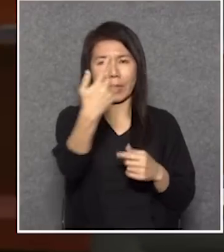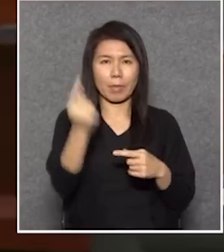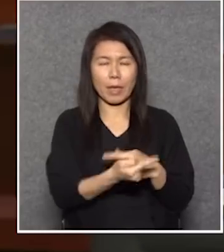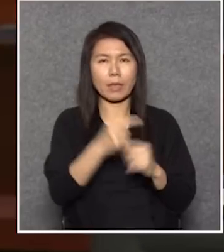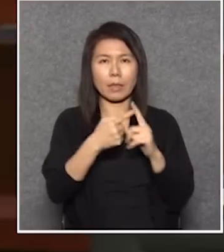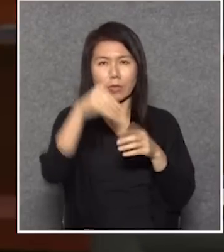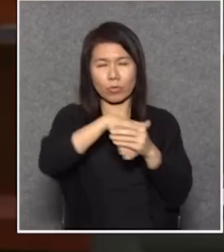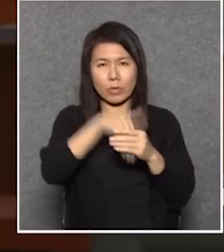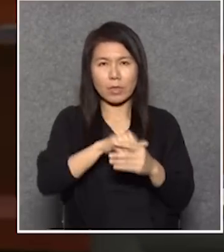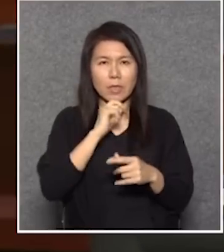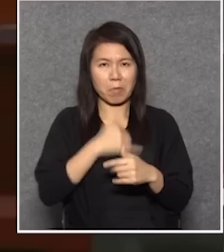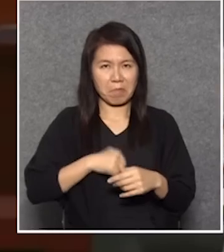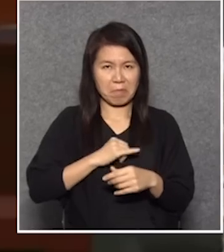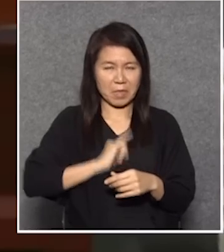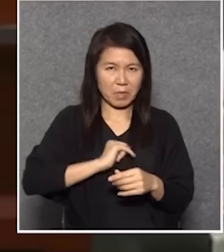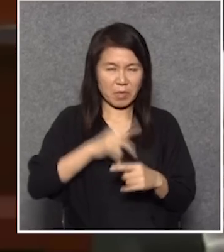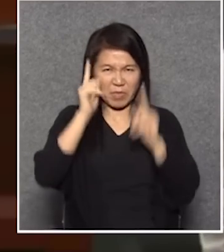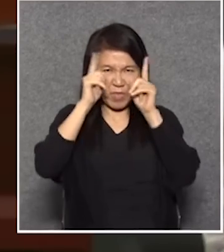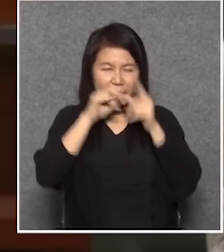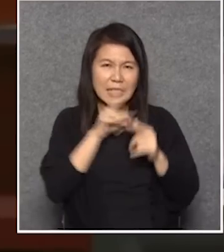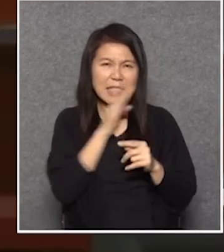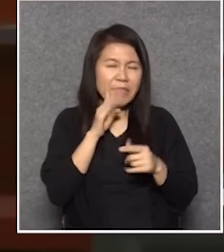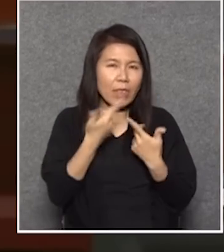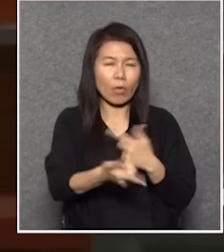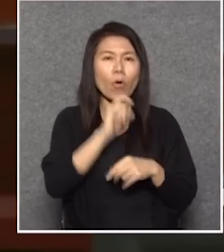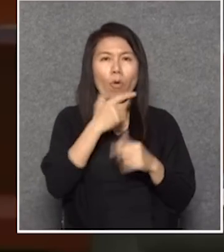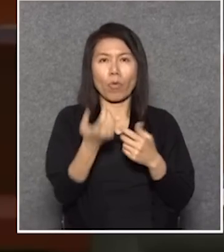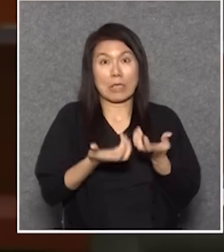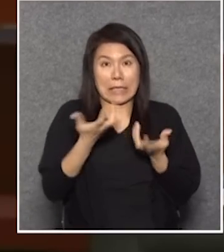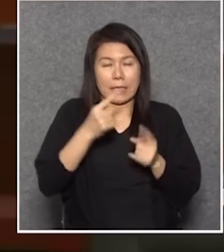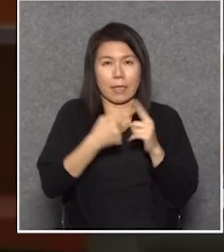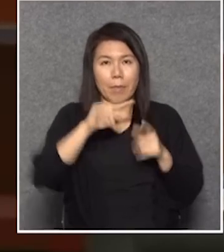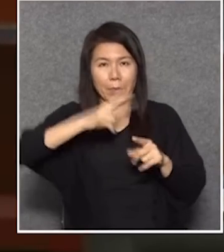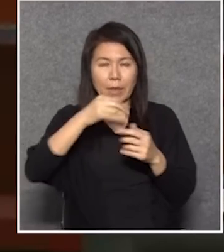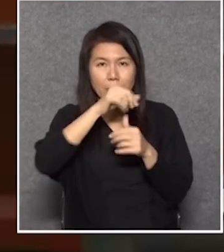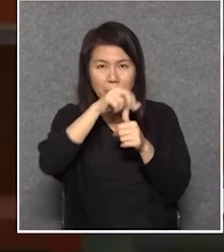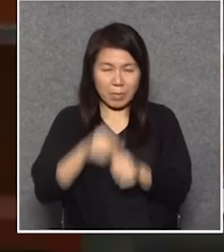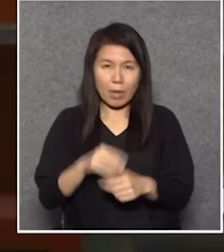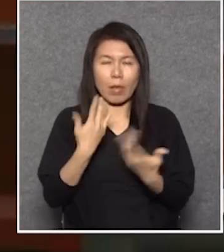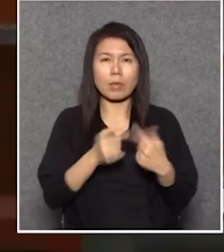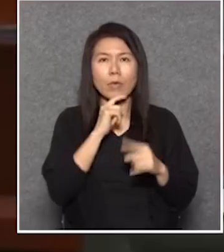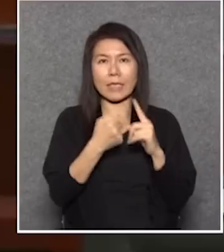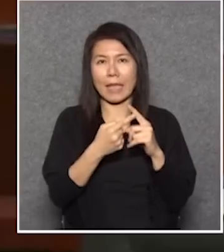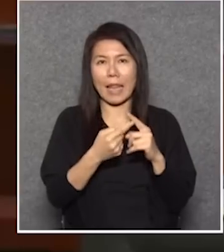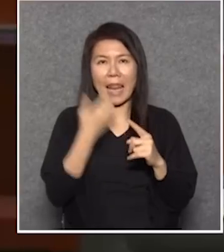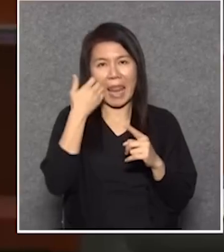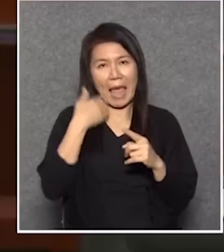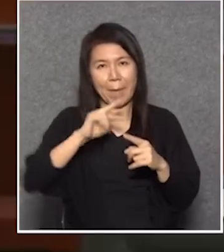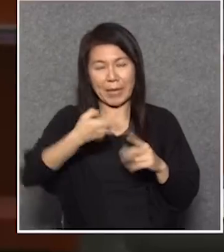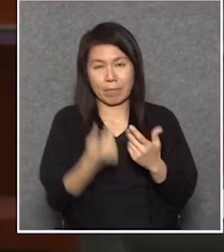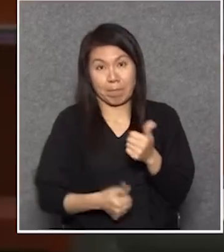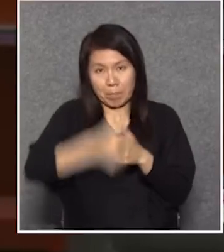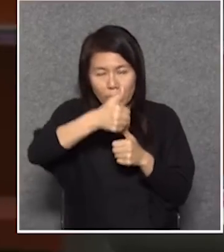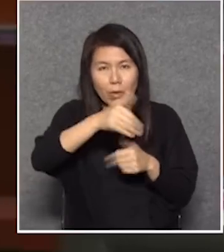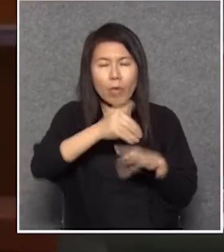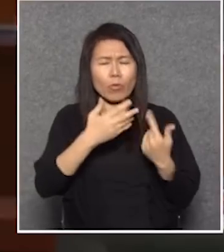有人不懷好意造謠生事，隨時一個好熱門嘅人都可以落馬。而有啲人咧就可以爆爛出現，所以大規模嘅選舉係冇預